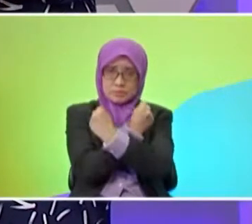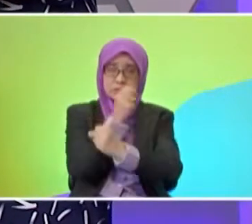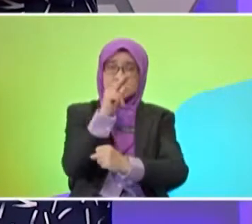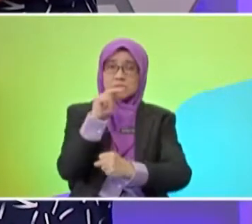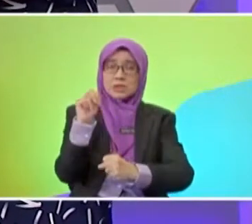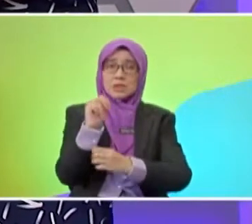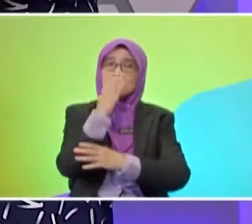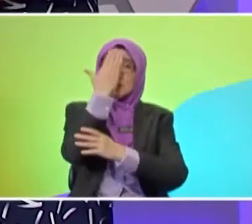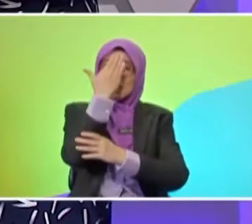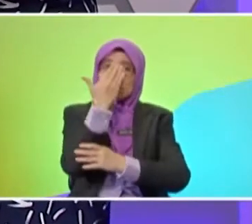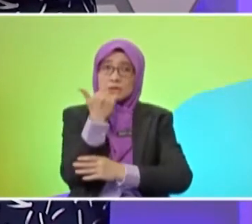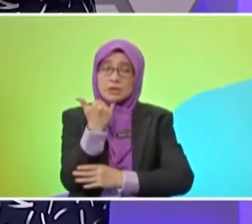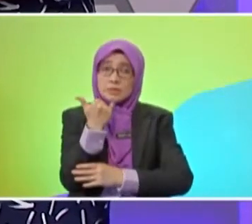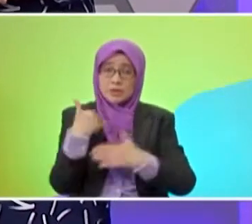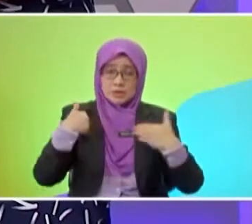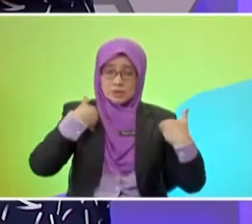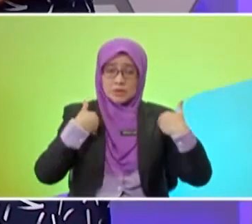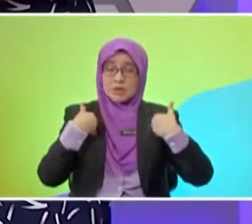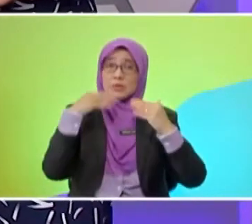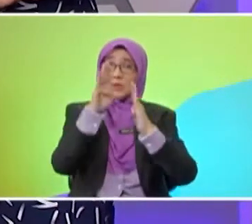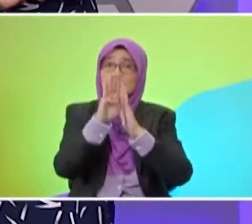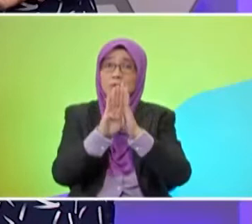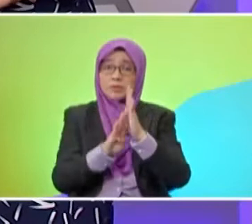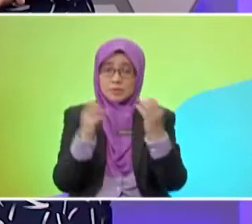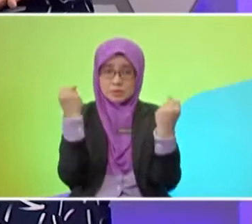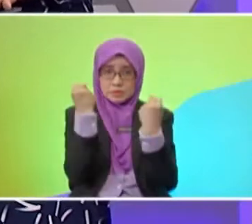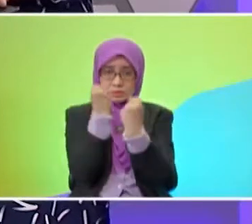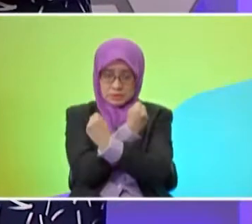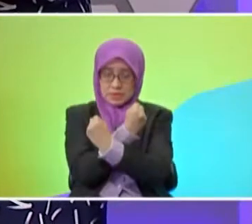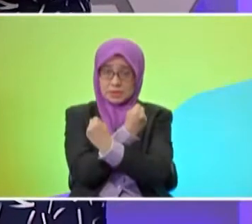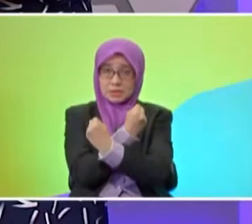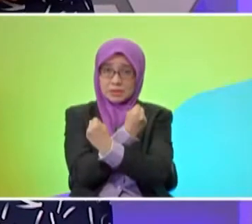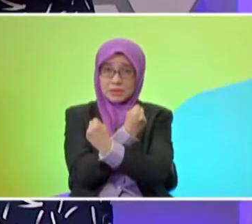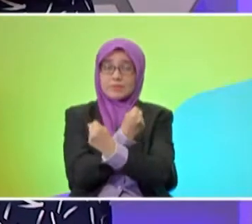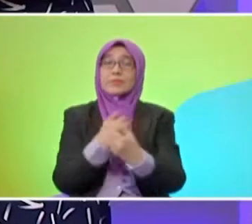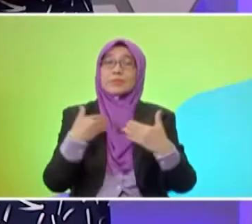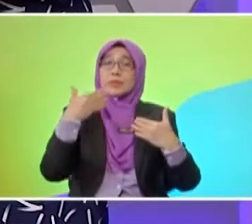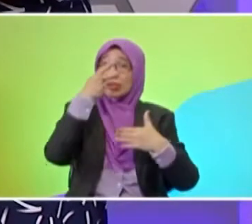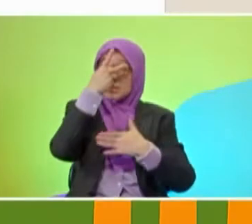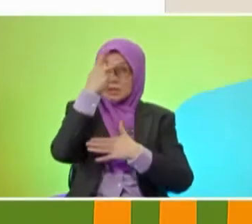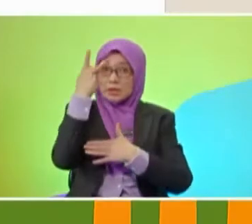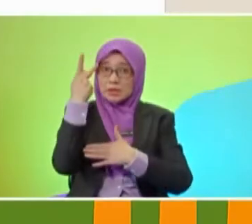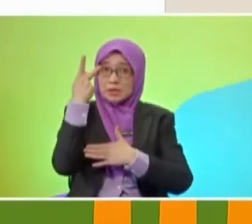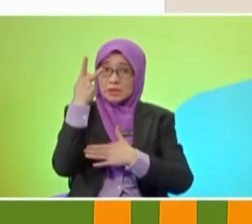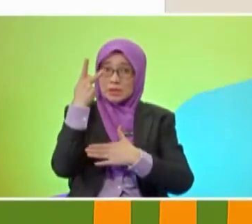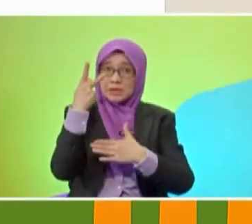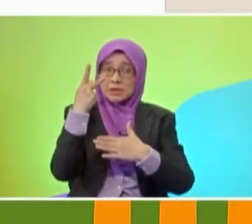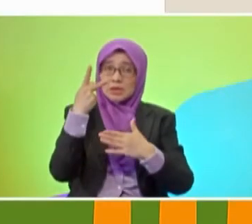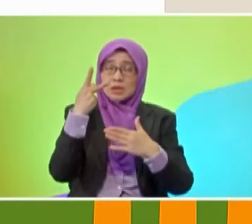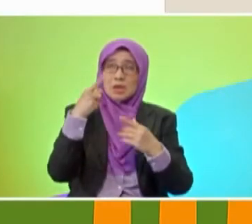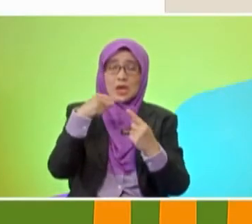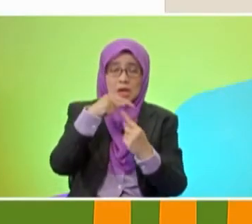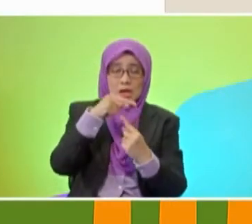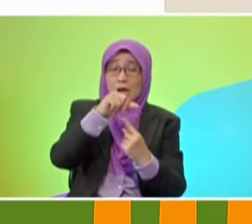kenapa Haiwan bersaing antar satu sama lain tuh Haiwan bersaing kiranya apabila keperluan